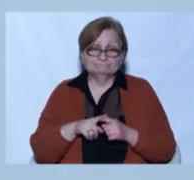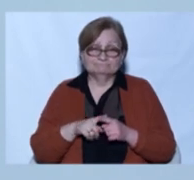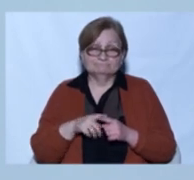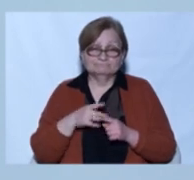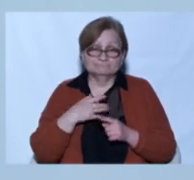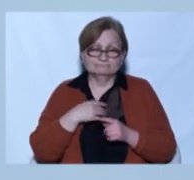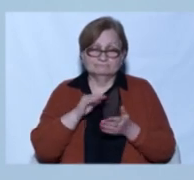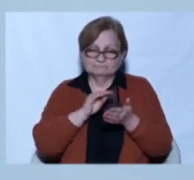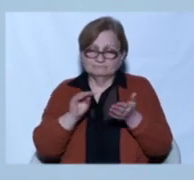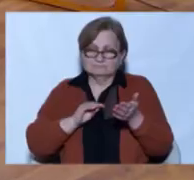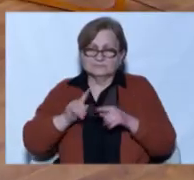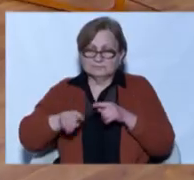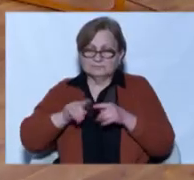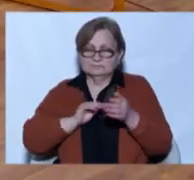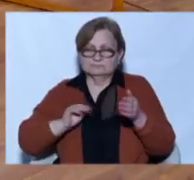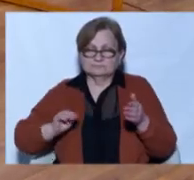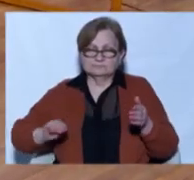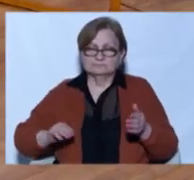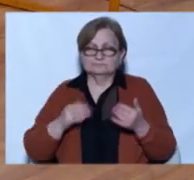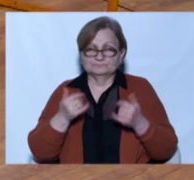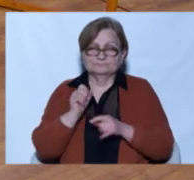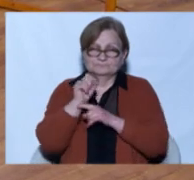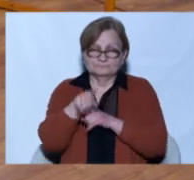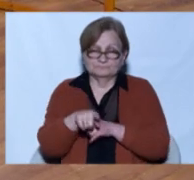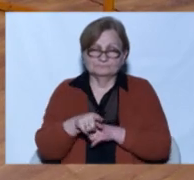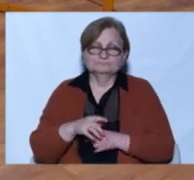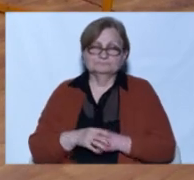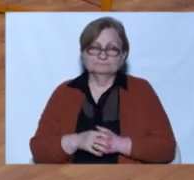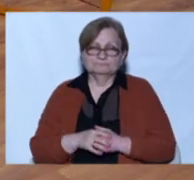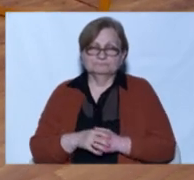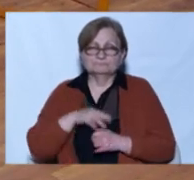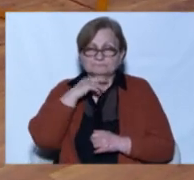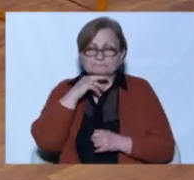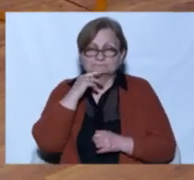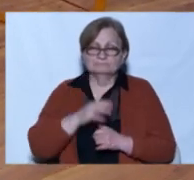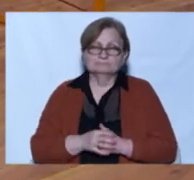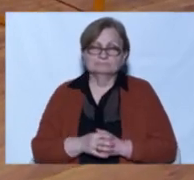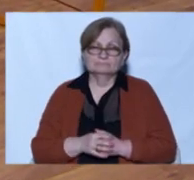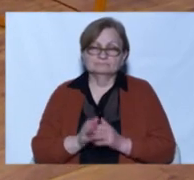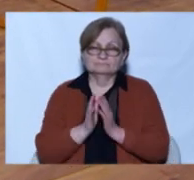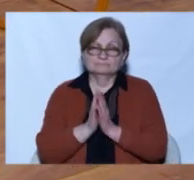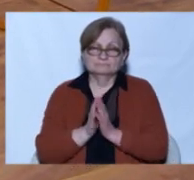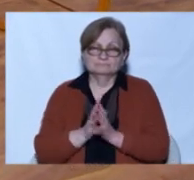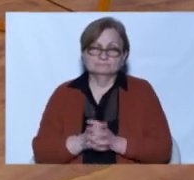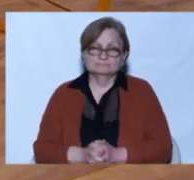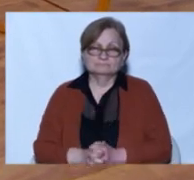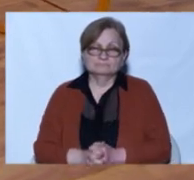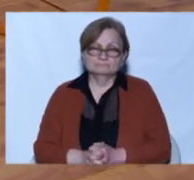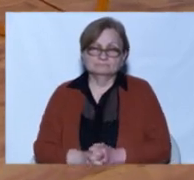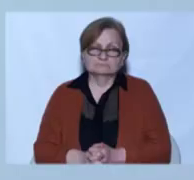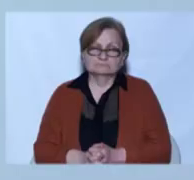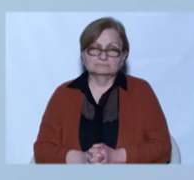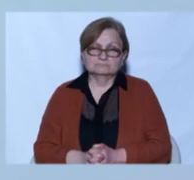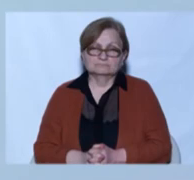სწრაფი მორბენალი ჩანაწერები. ახლა დავალების დრო დადგა, ყურადღებით მომისმინე, გთხოვ.